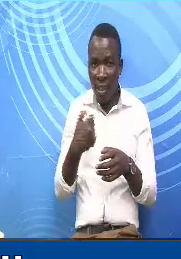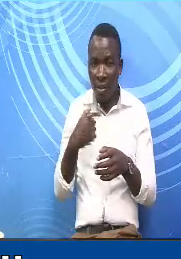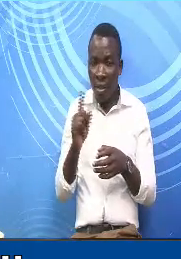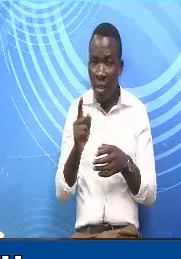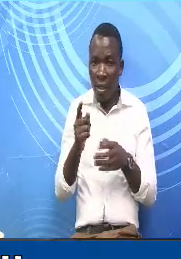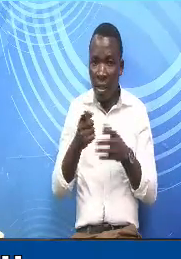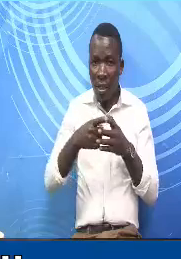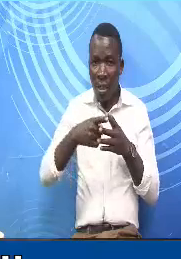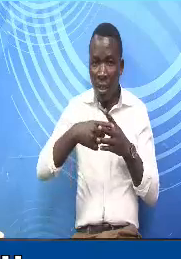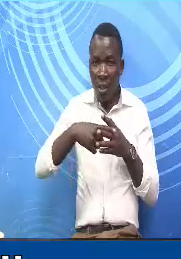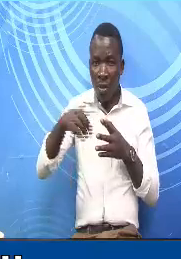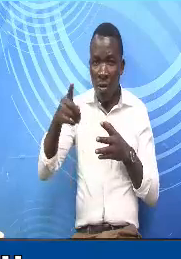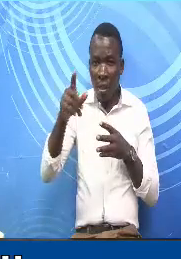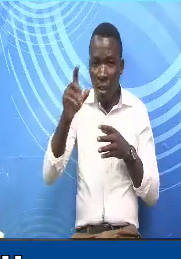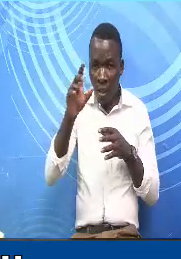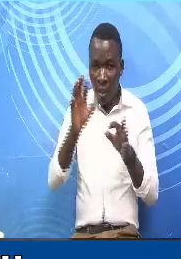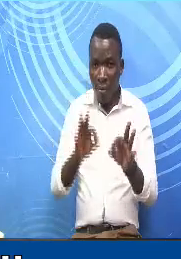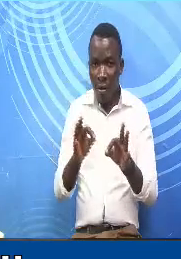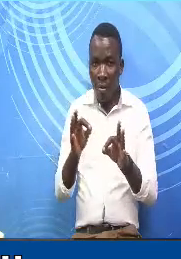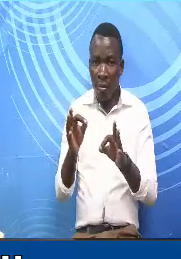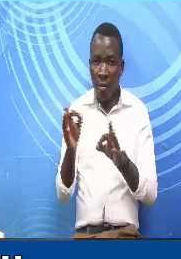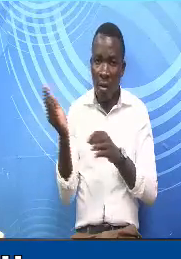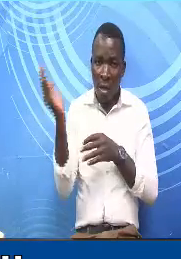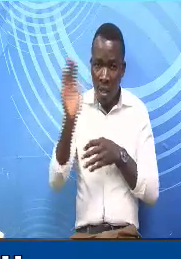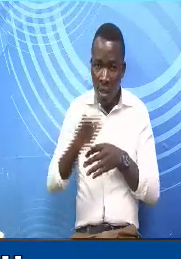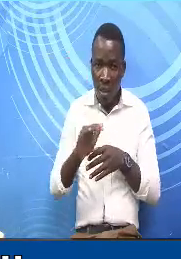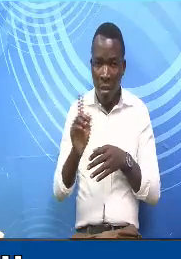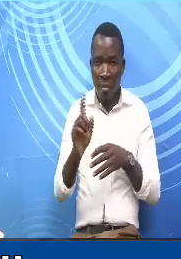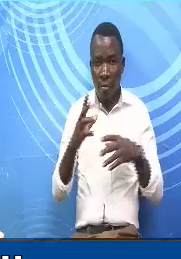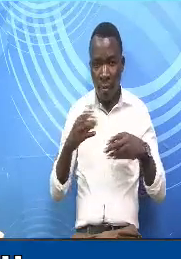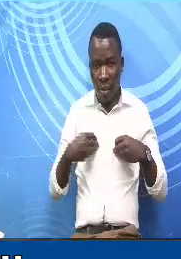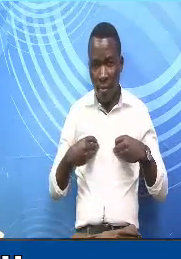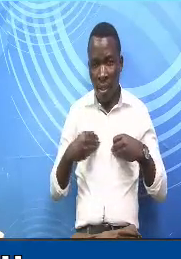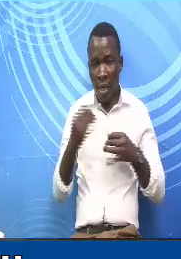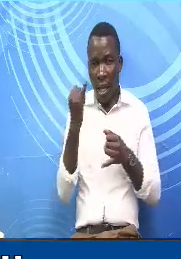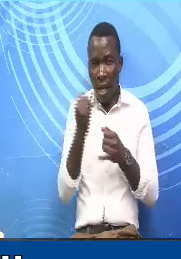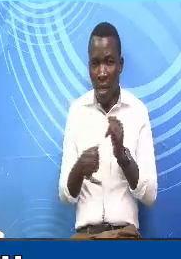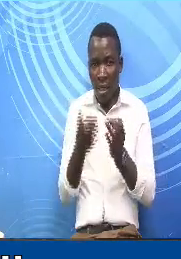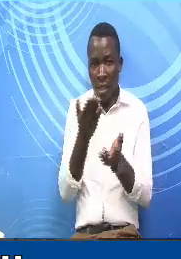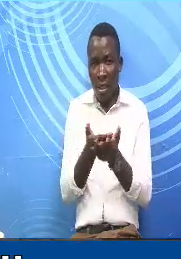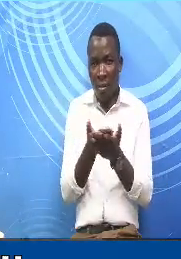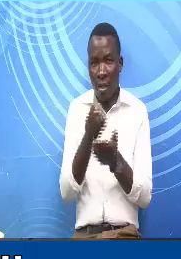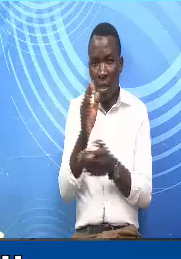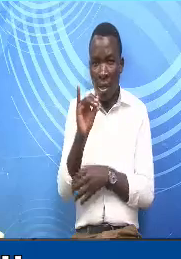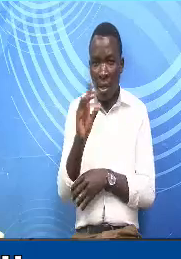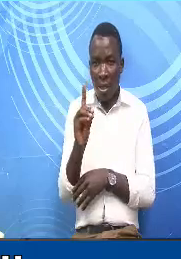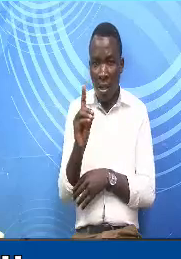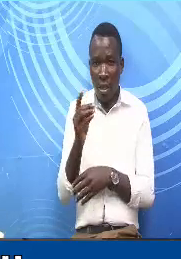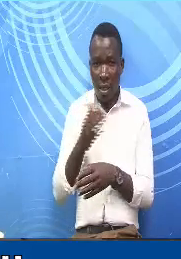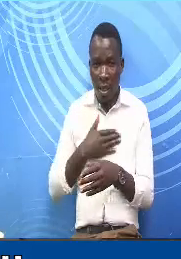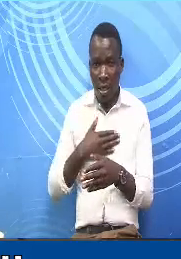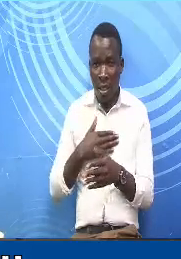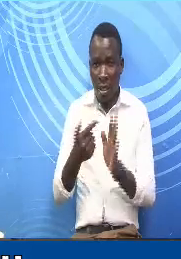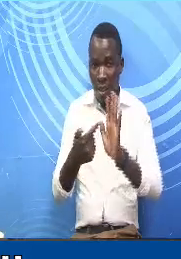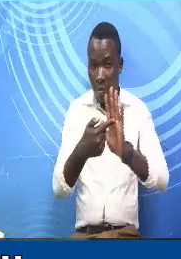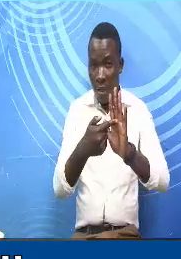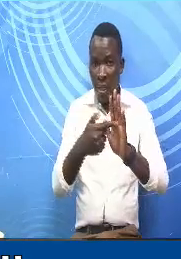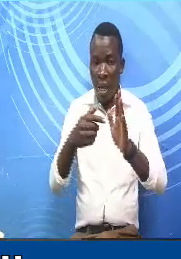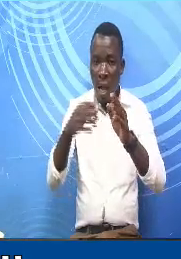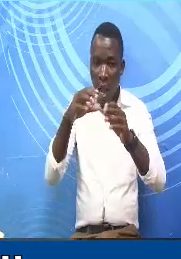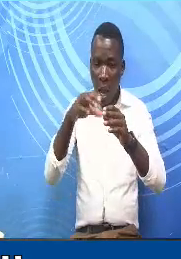gusa si imbyemera arangije anyaka irangamuntu yanjye ndayimwereka ahita yinshi kuza